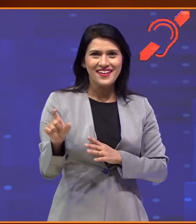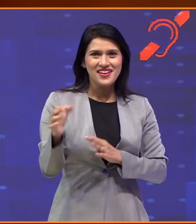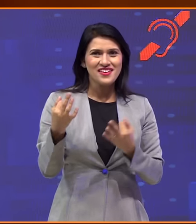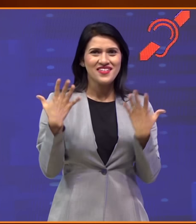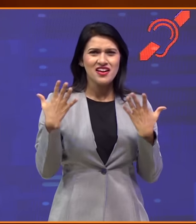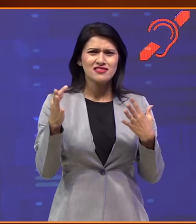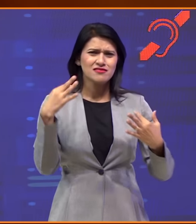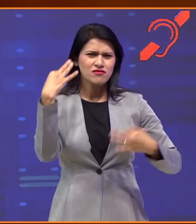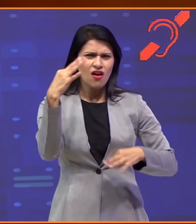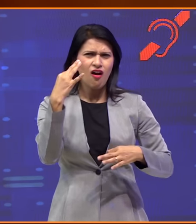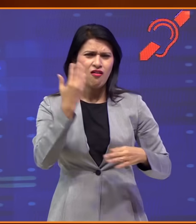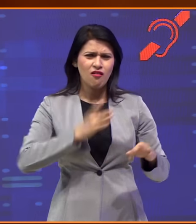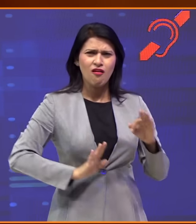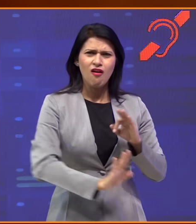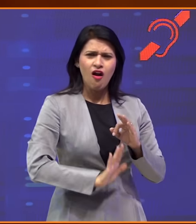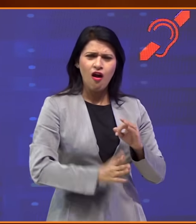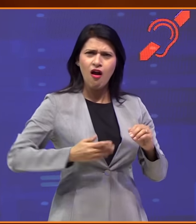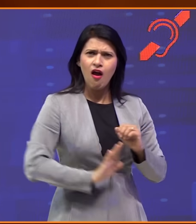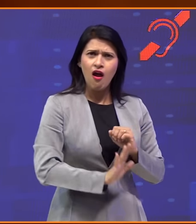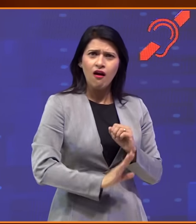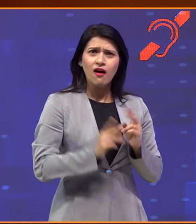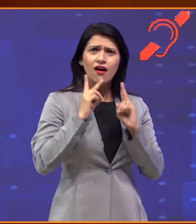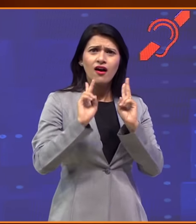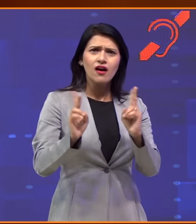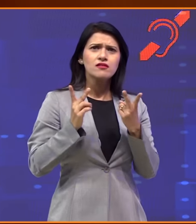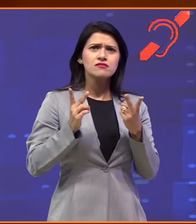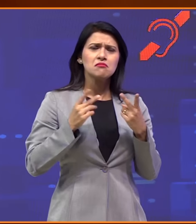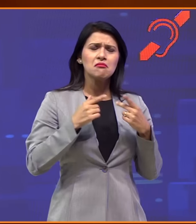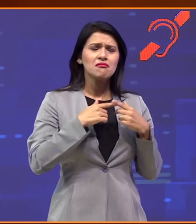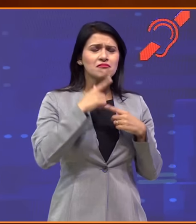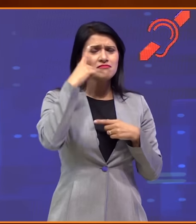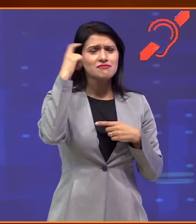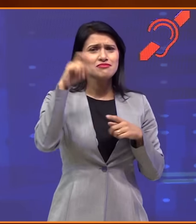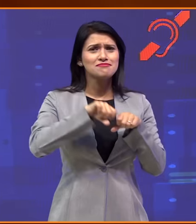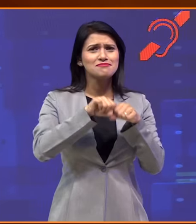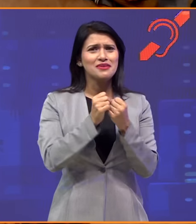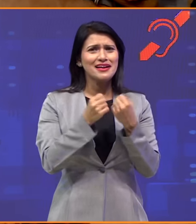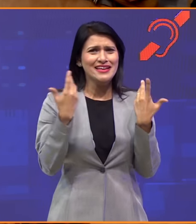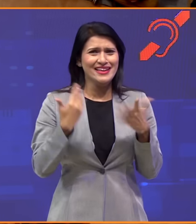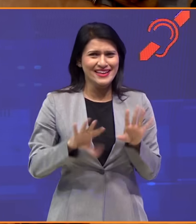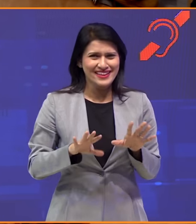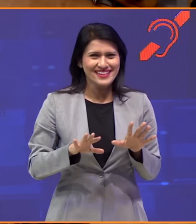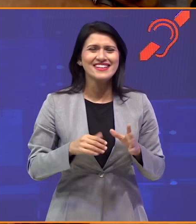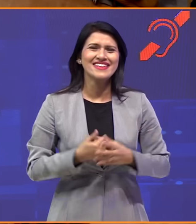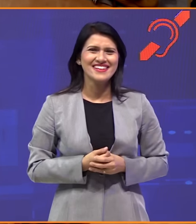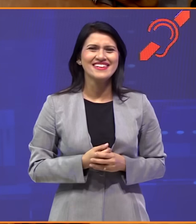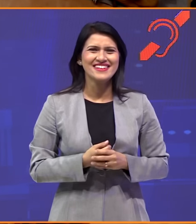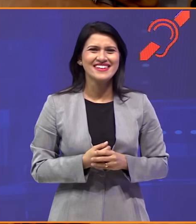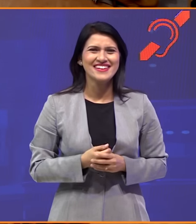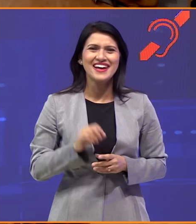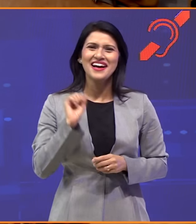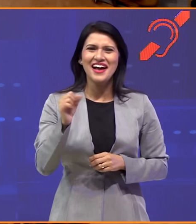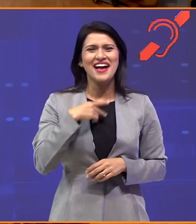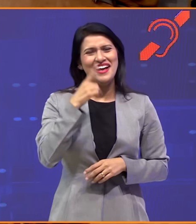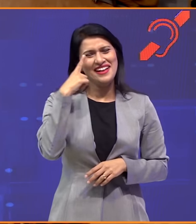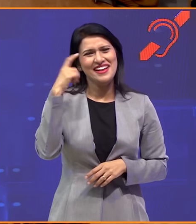नाचता है कि उसके बाद हमारे सपने चकनाचूर हो जाते हैं तो कुछ ऐसा ही मेरे साथ हुआ